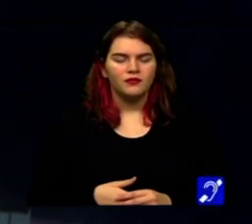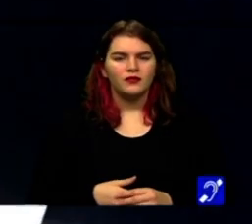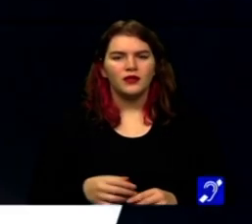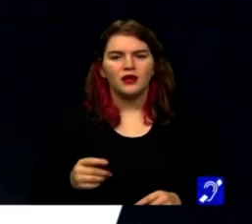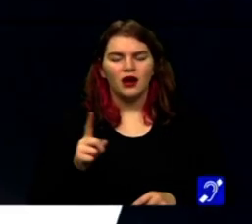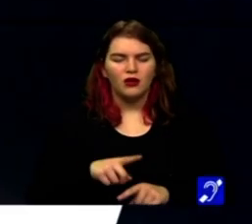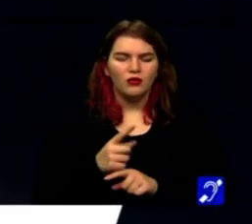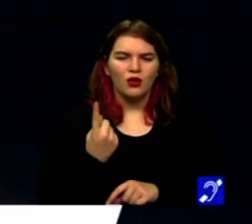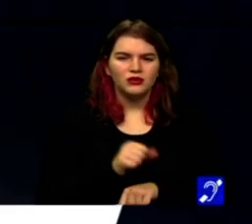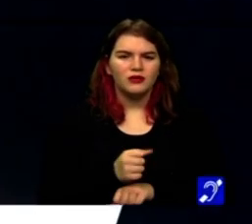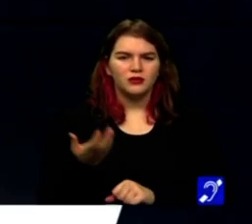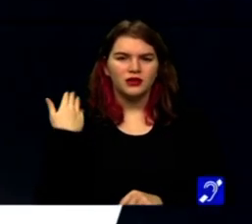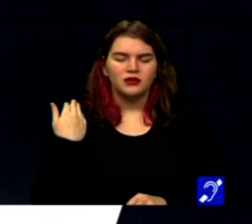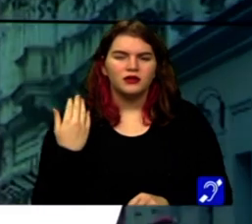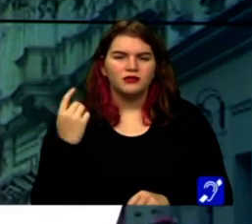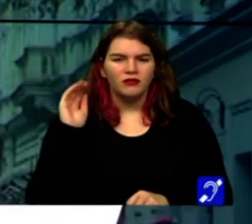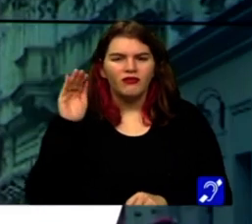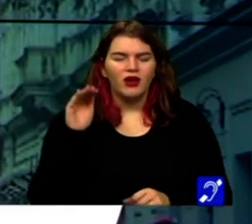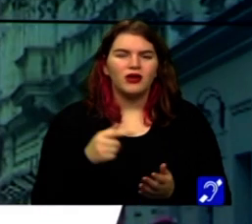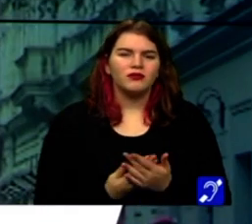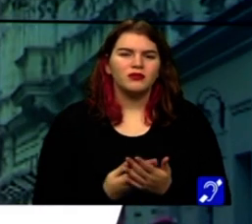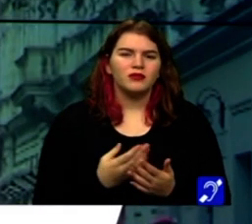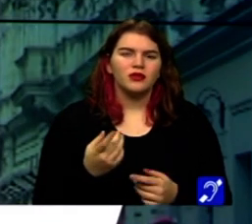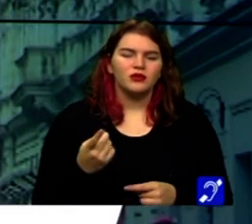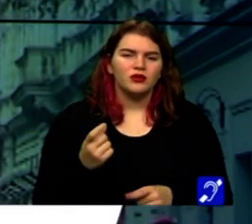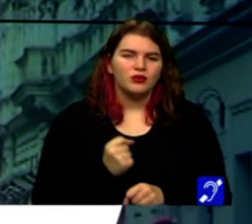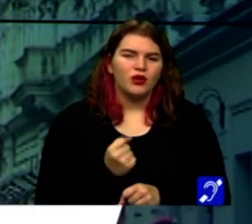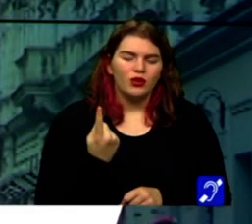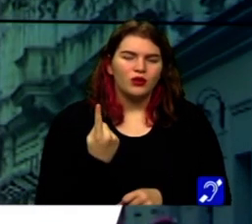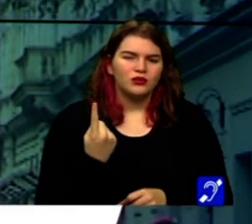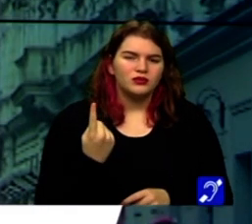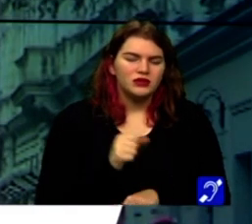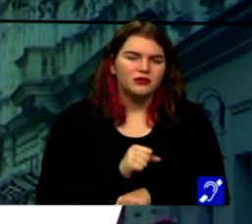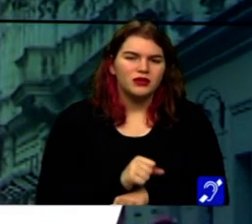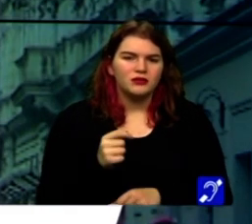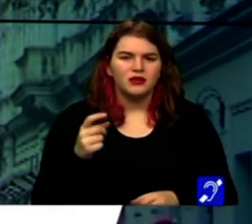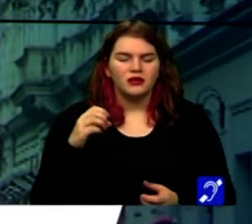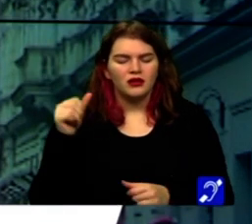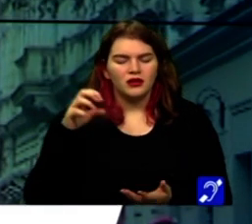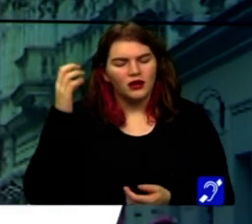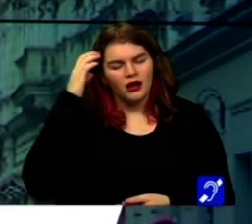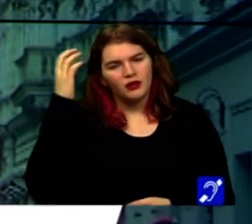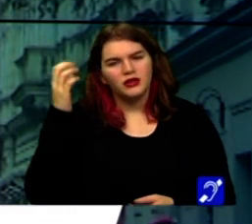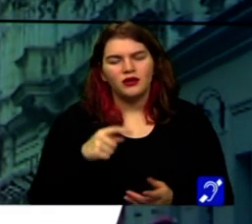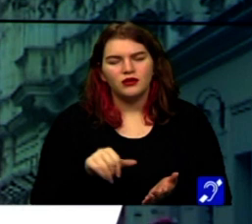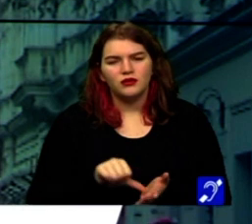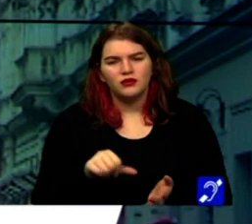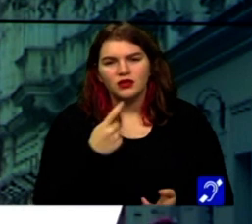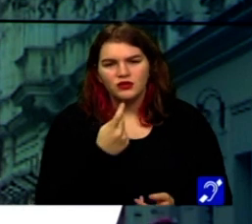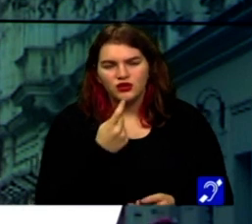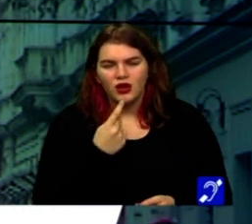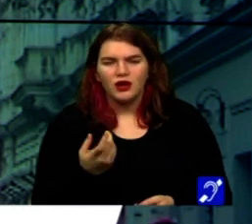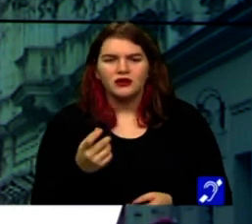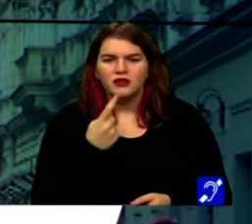Cu mai puțin de o săptămână până la evenimentele de încheiere a programului Capitală Culturală Europeană 2023, Timișoara a